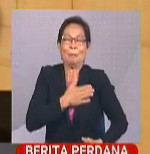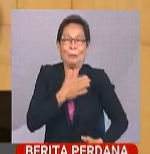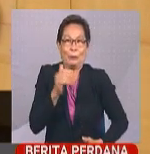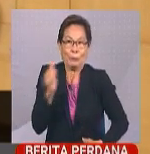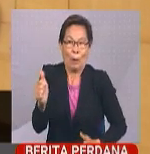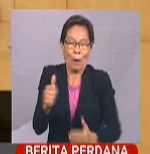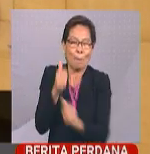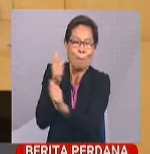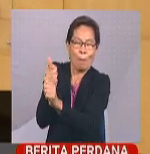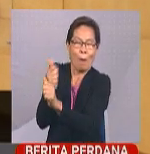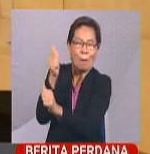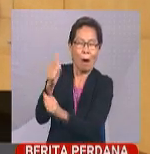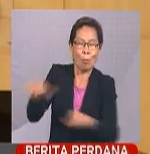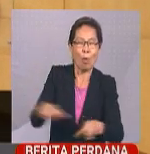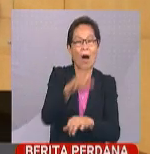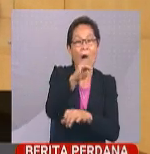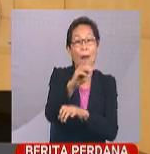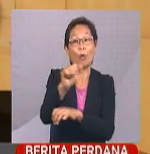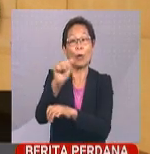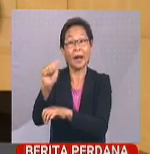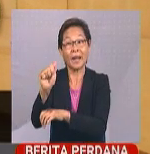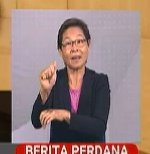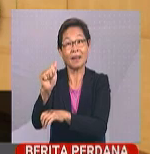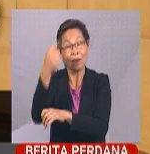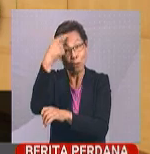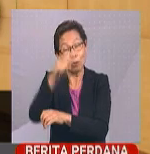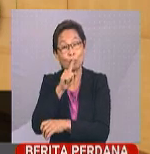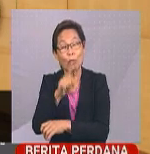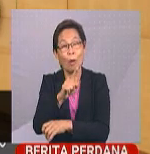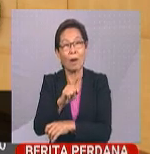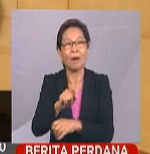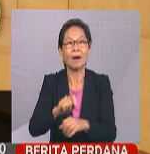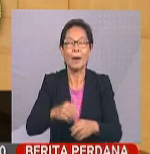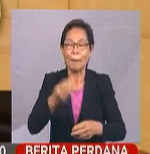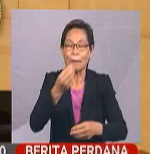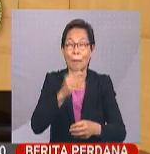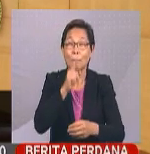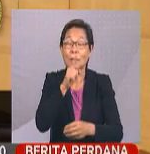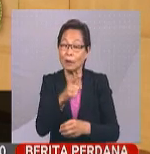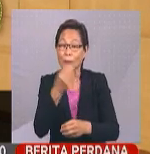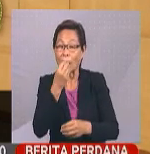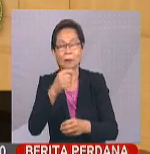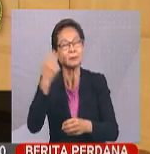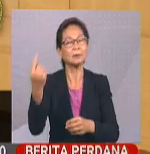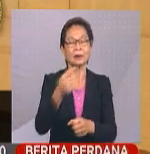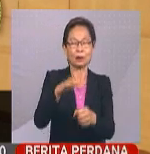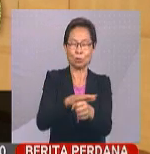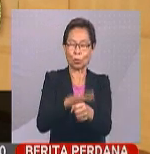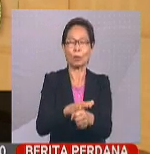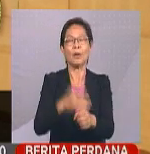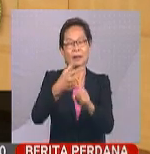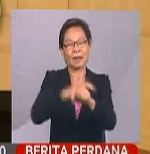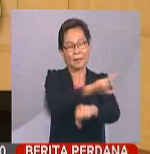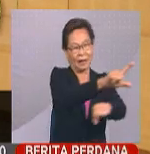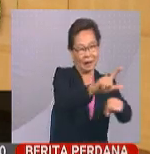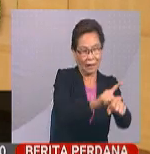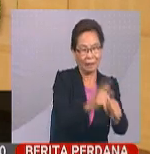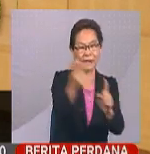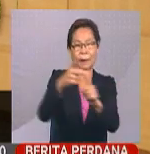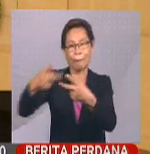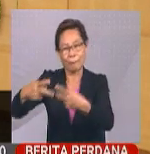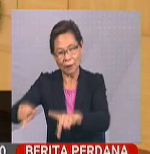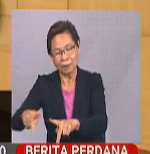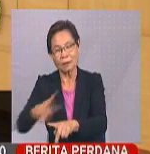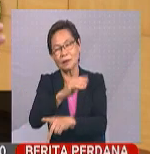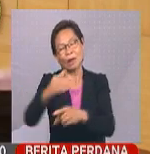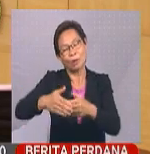dan Industri Makanan dalam memastikan rantaian makanan sentiasa mencukupi baik dari ladang ke pasar